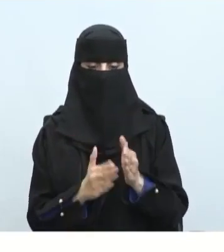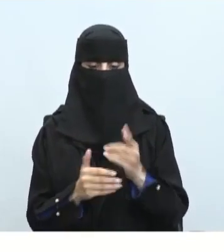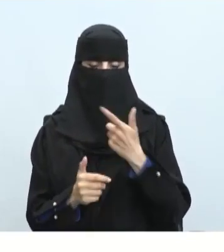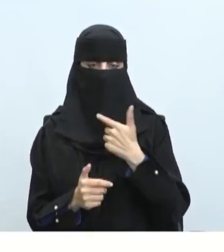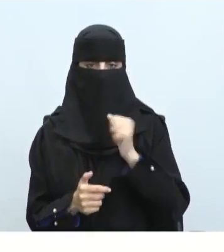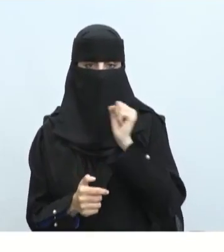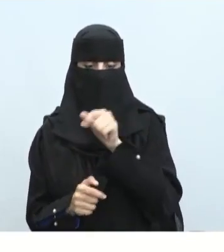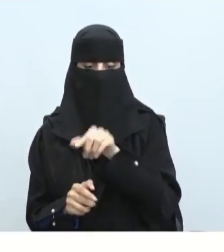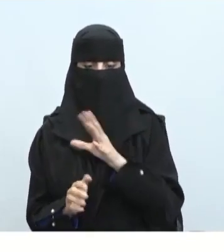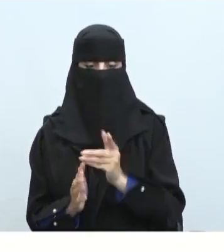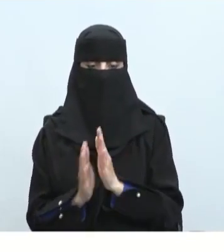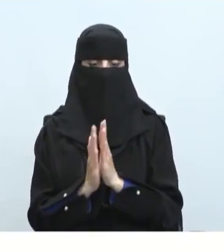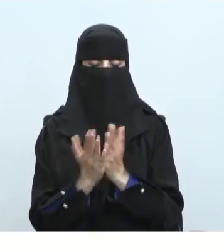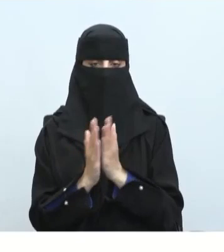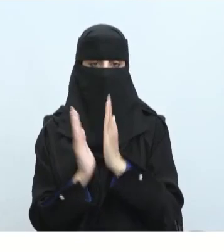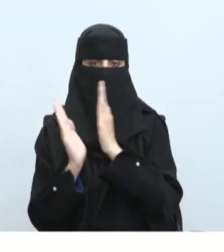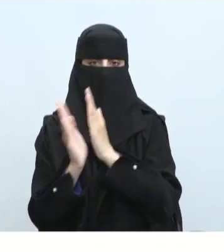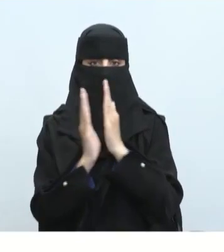اسم الحرف الناسخ